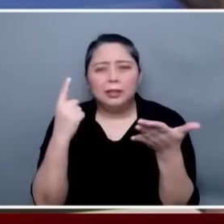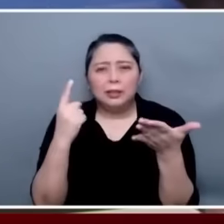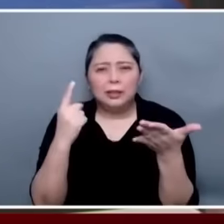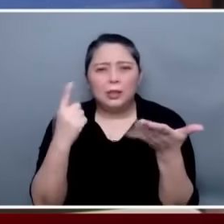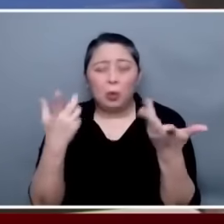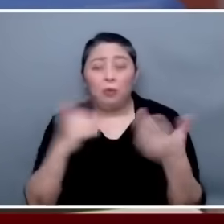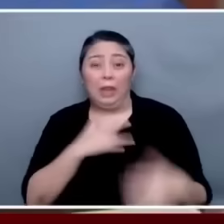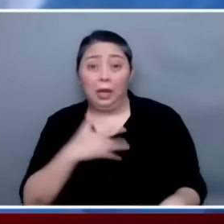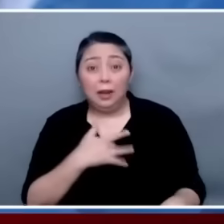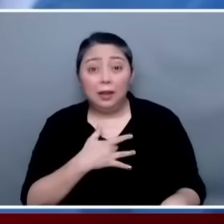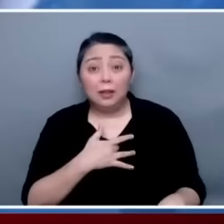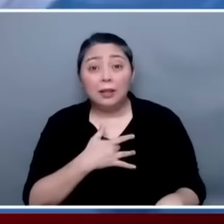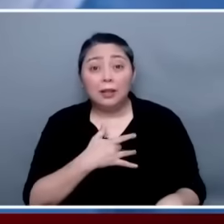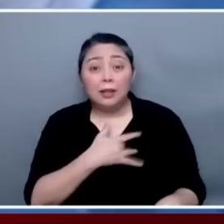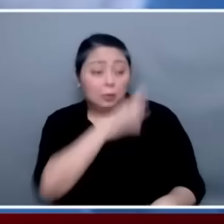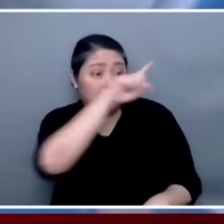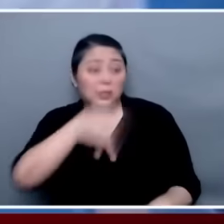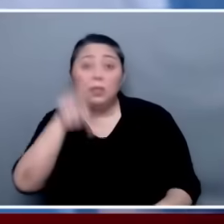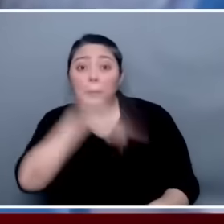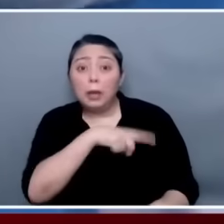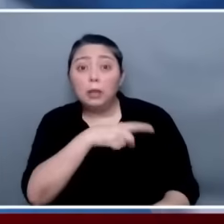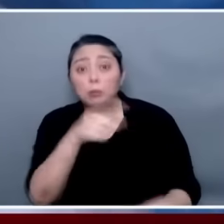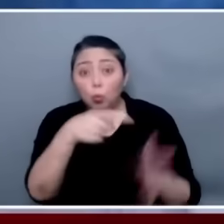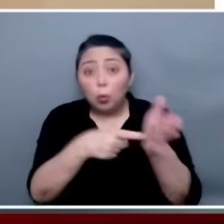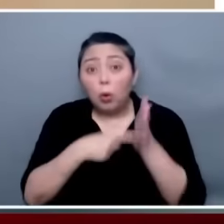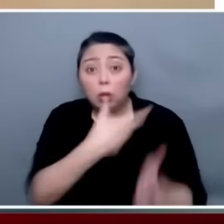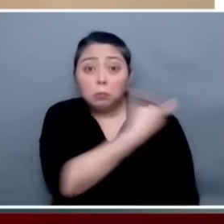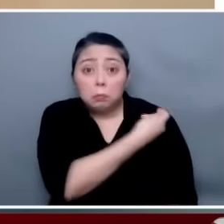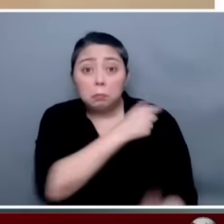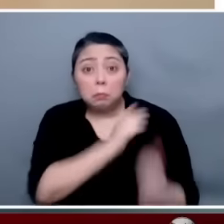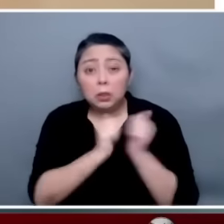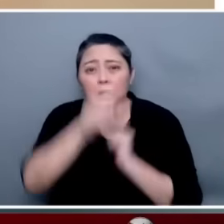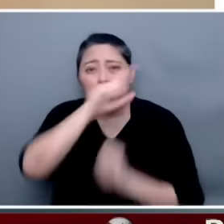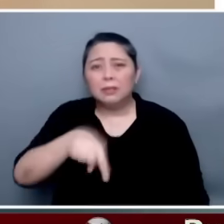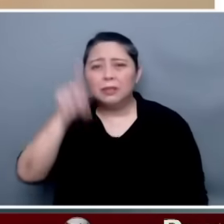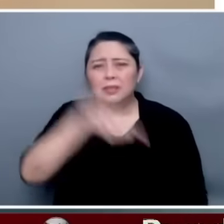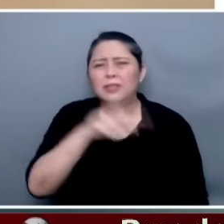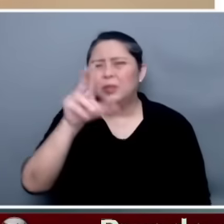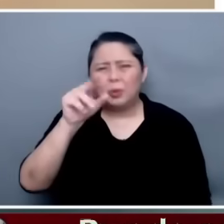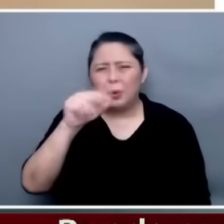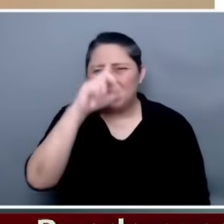discriminatory. We are in a pandemic. These are not normal times. And clearly,